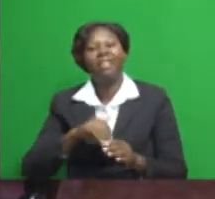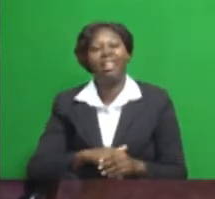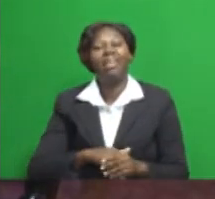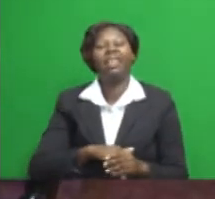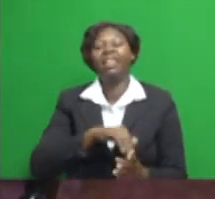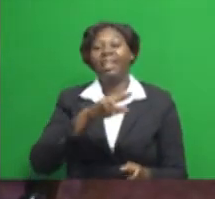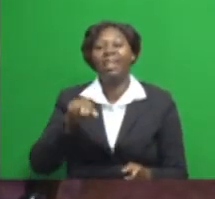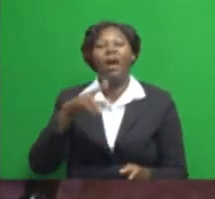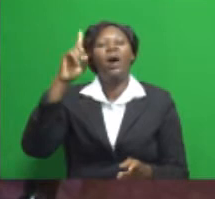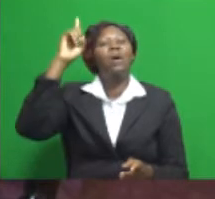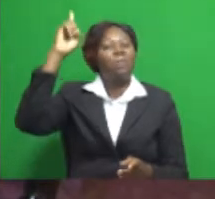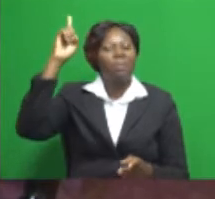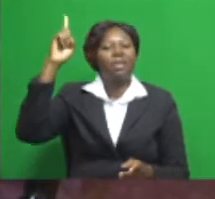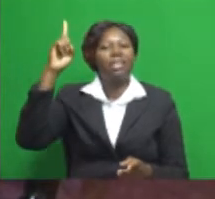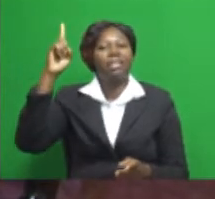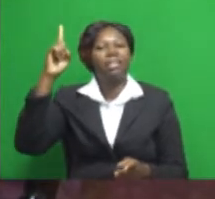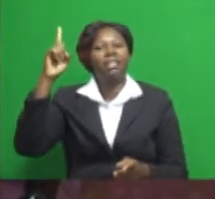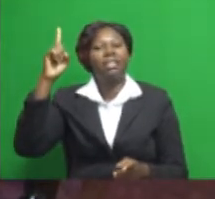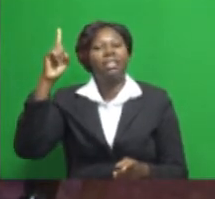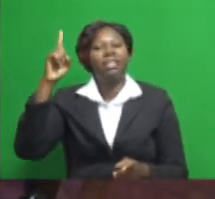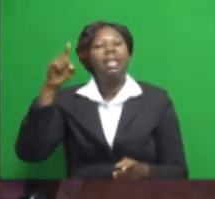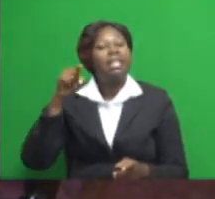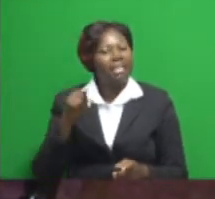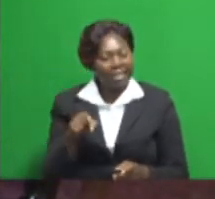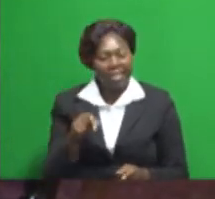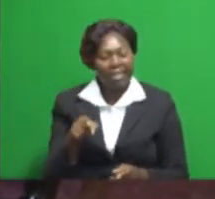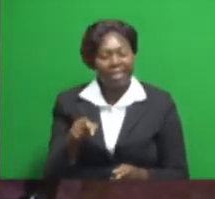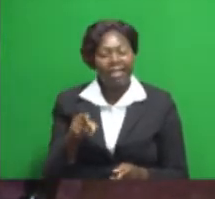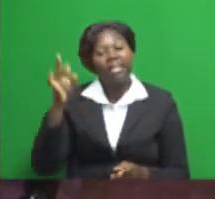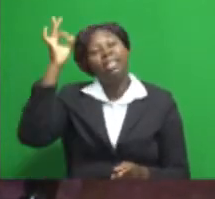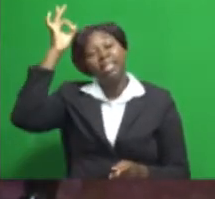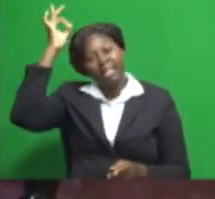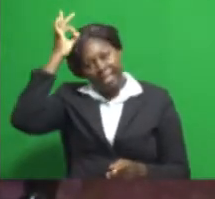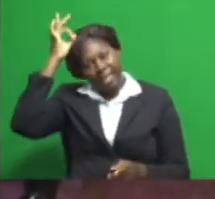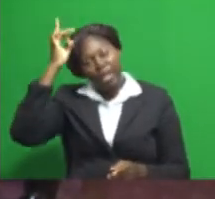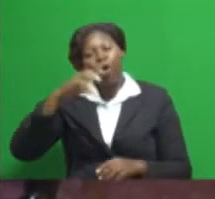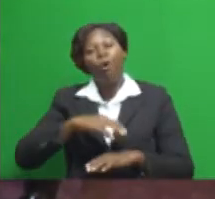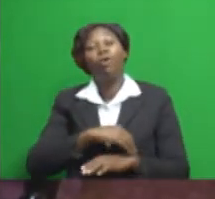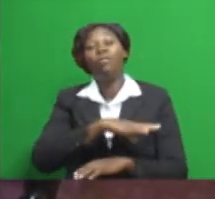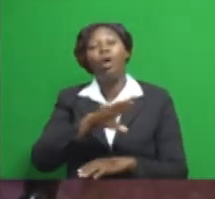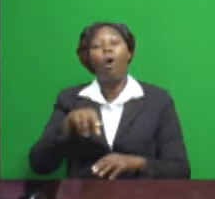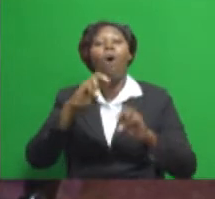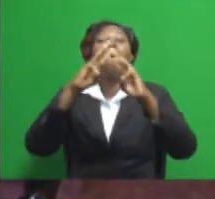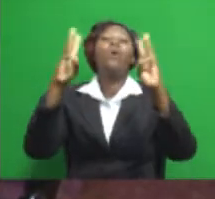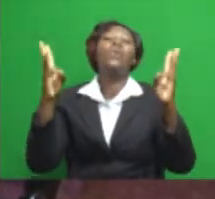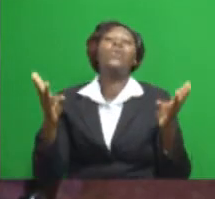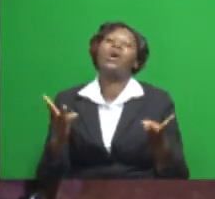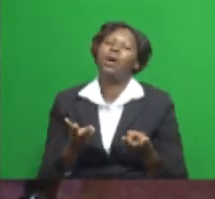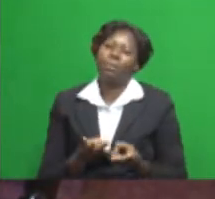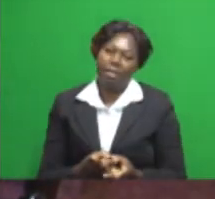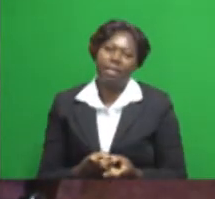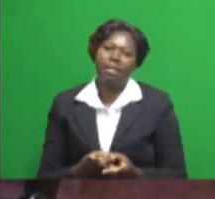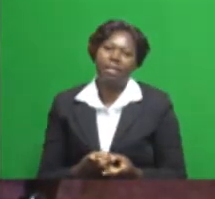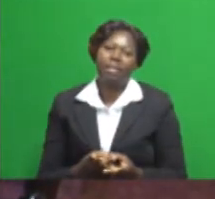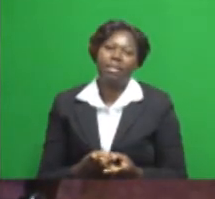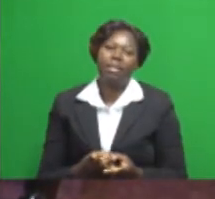Ndojarati, mariku imba kuna mambo, dia ile mambo we pasirese nguwa yoye. Vachigona kupindura kudaro. Batu jarati, zimu nguwa